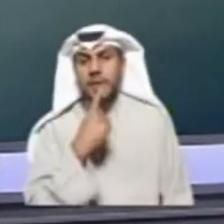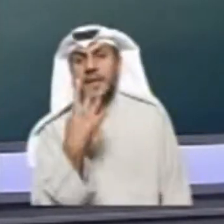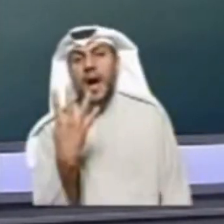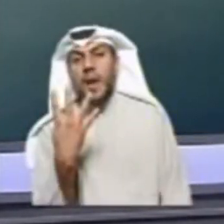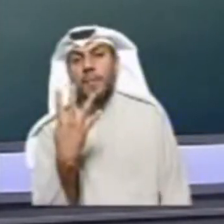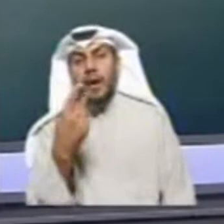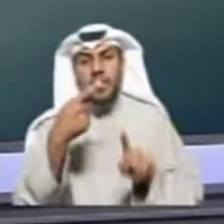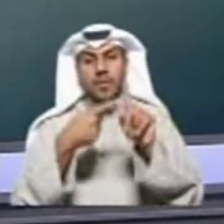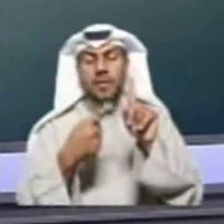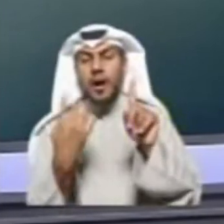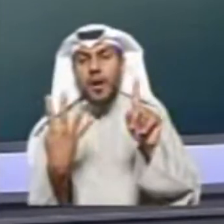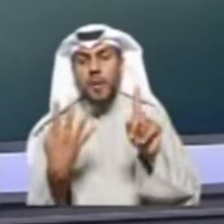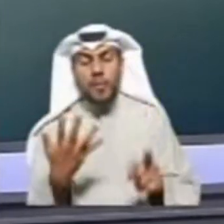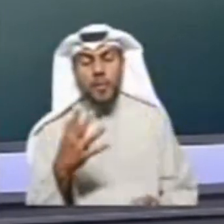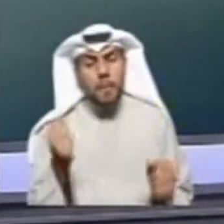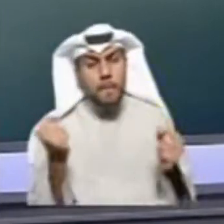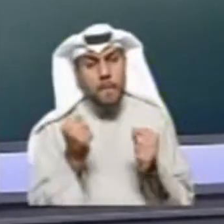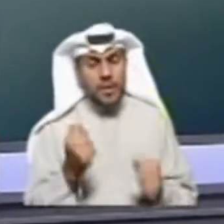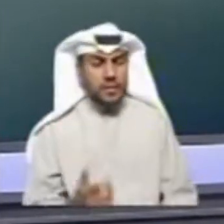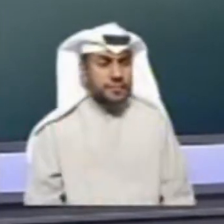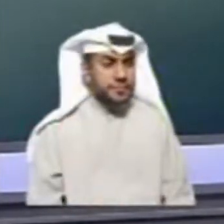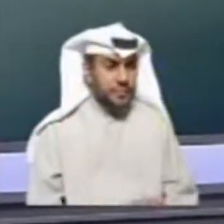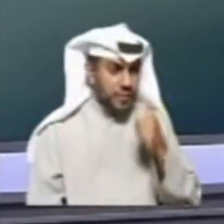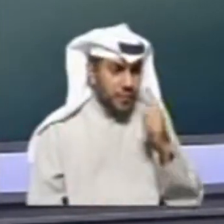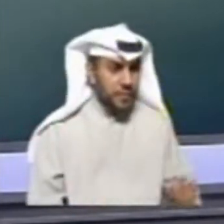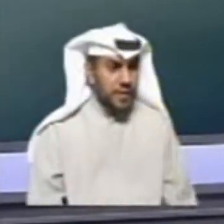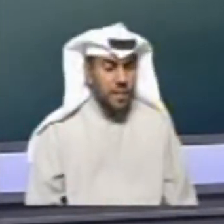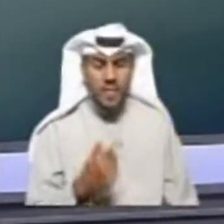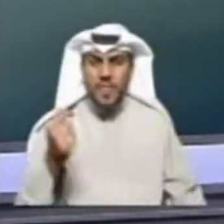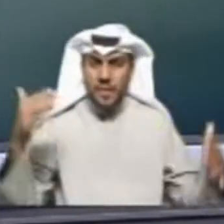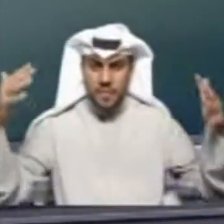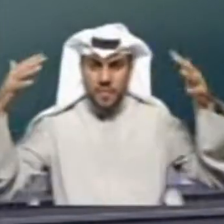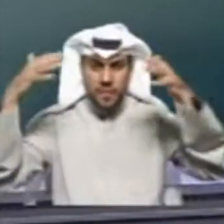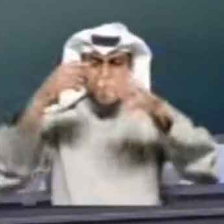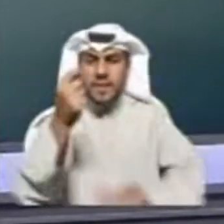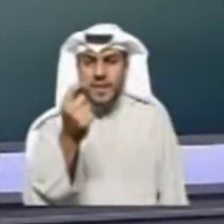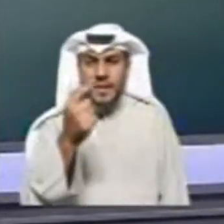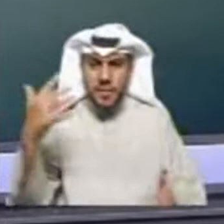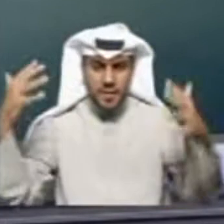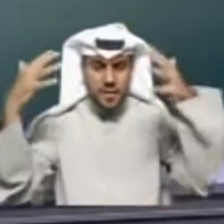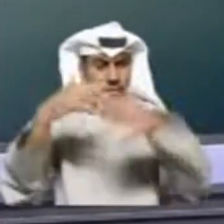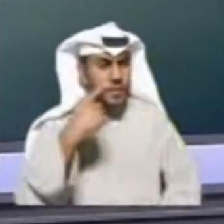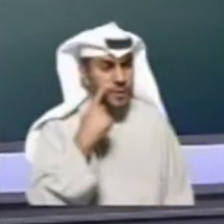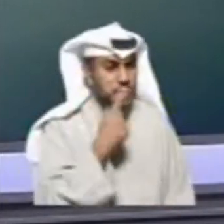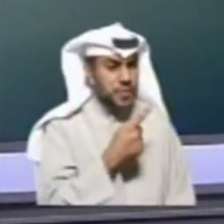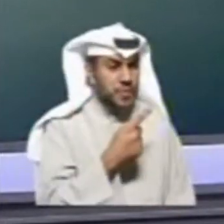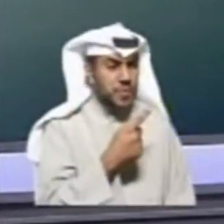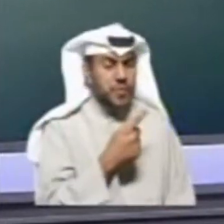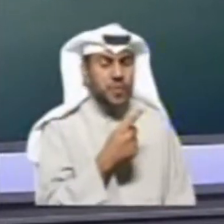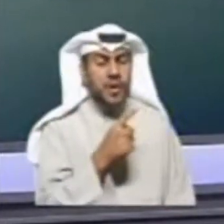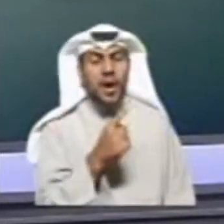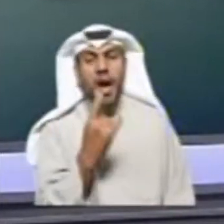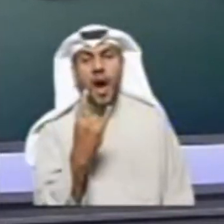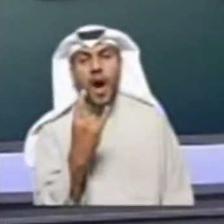مئوية. الأجواء الحالية في مدينة الكويت أجواء غائمة جزئيا، استمرار في الرياح الشمالية الغربية سرعتها